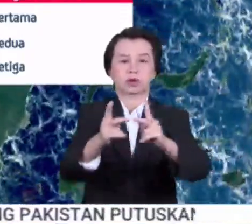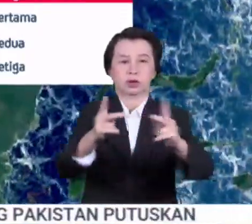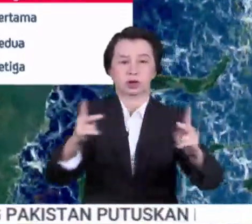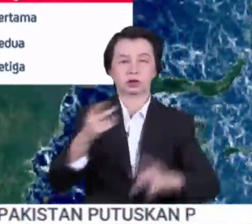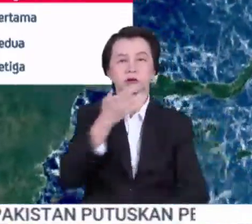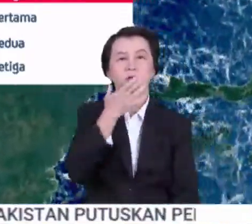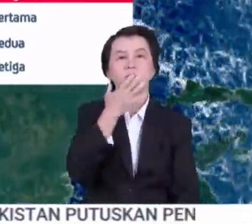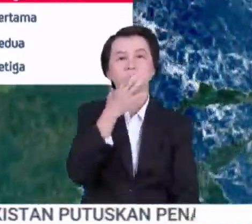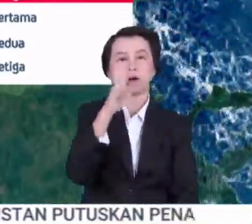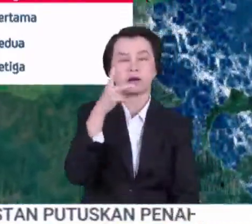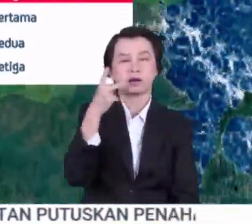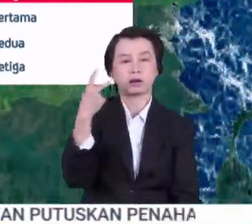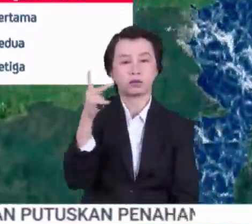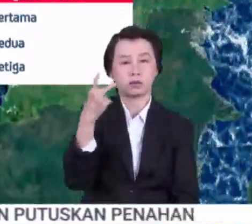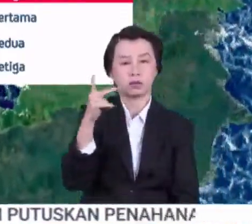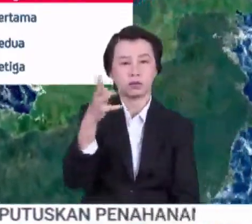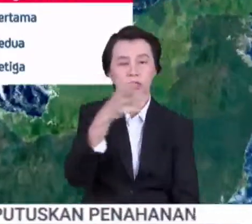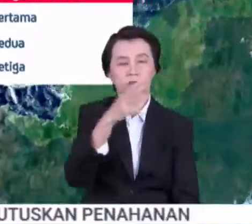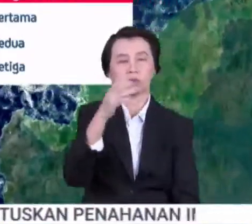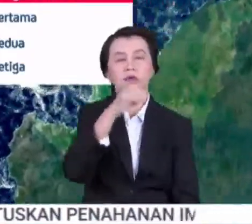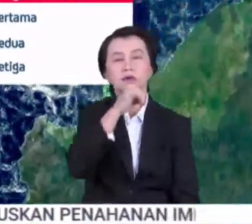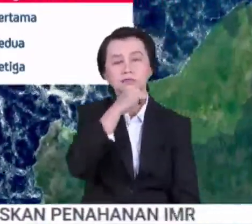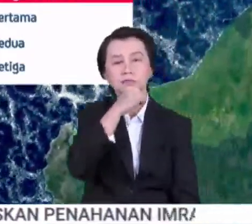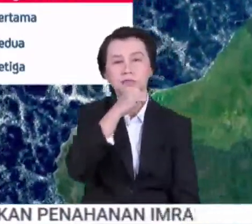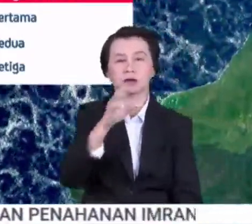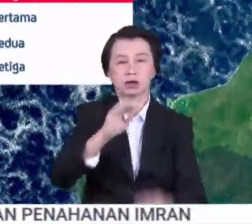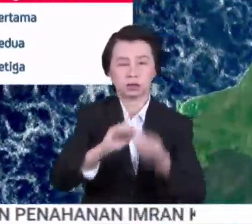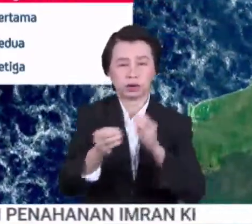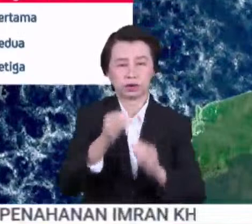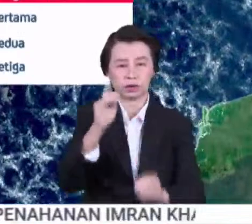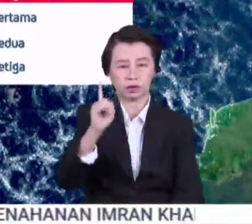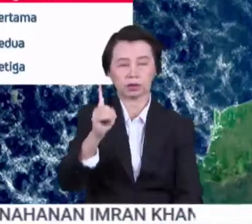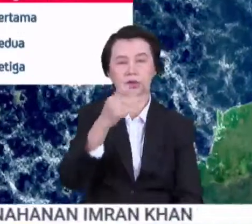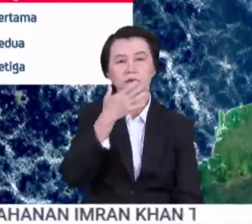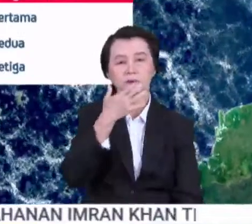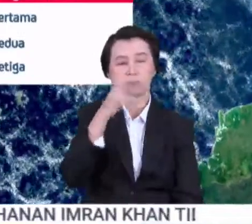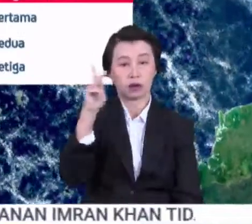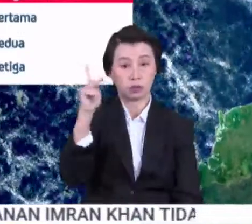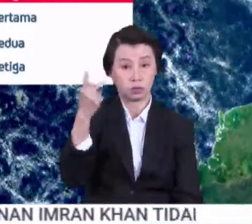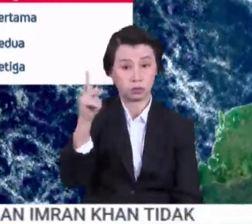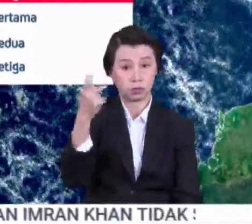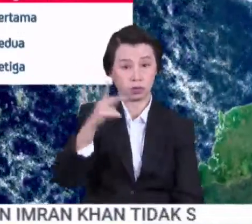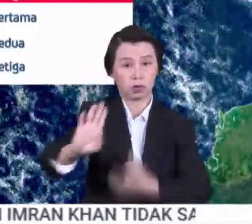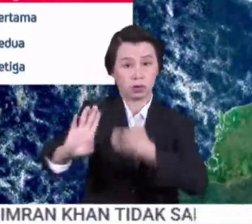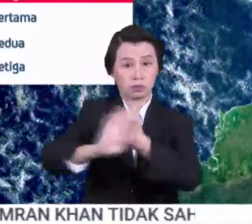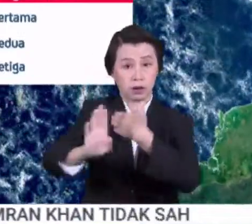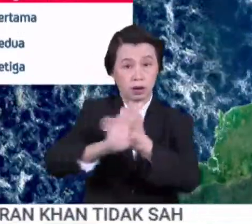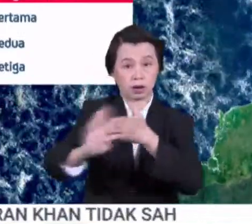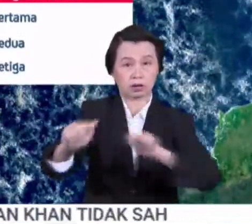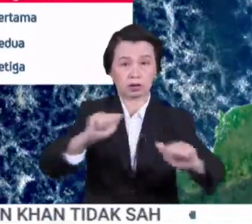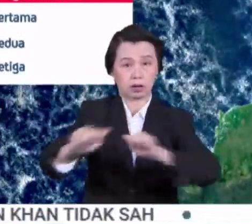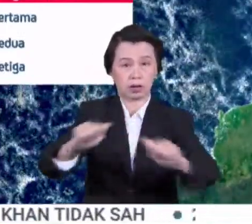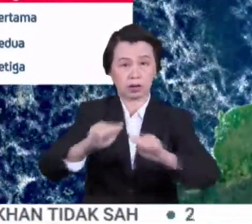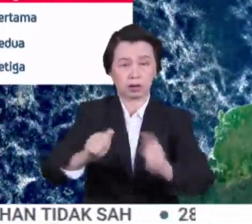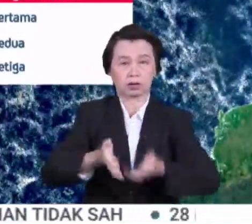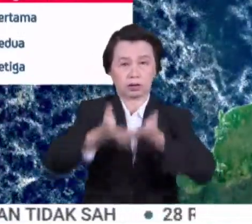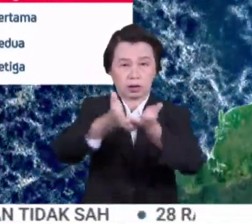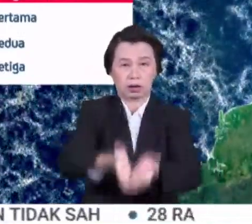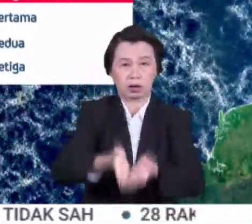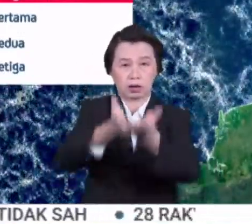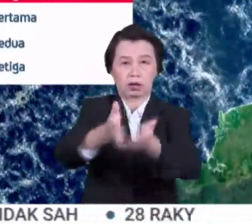yang berwarna jingga dan kategori pertama untuk yang berwarna kuning. Keadaan ini adalah berbahaya untuk sebarang aktiviti